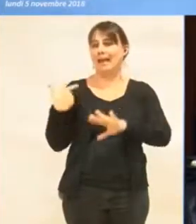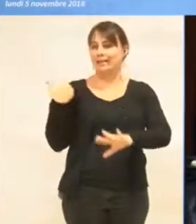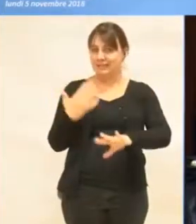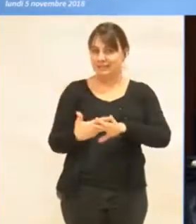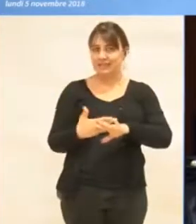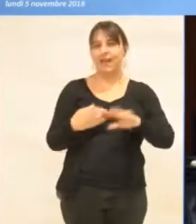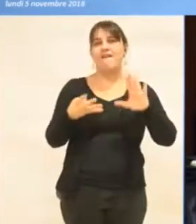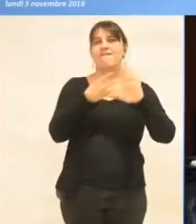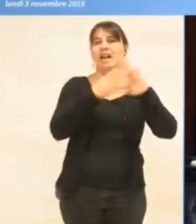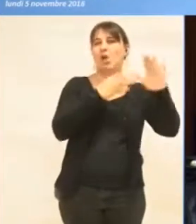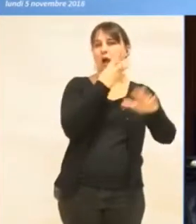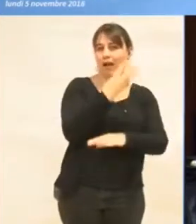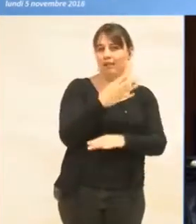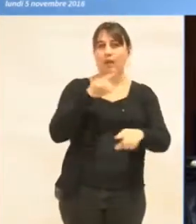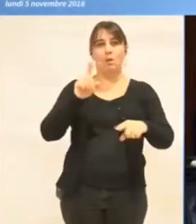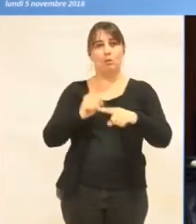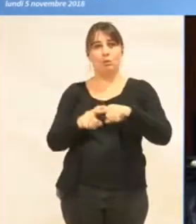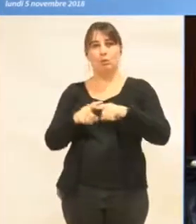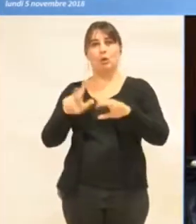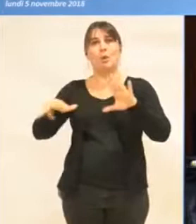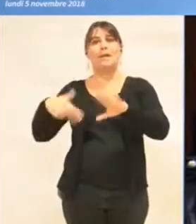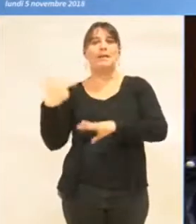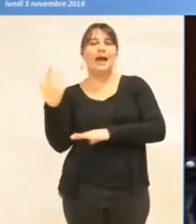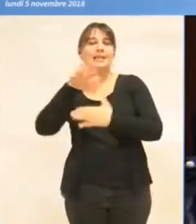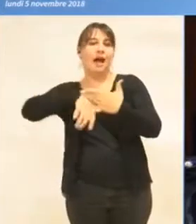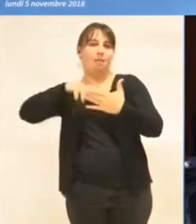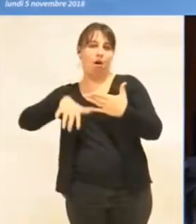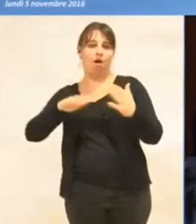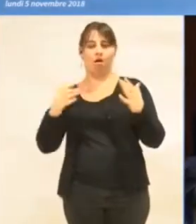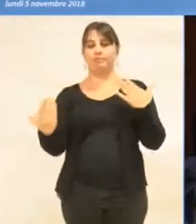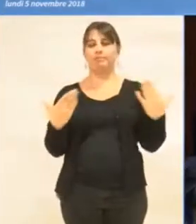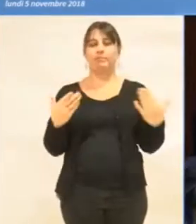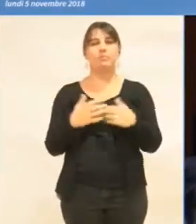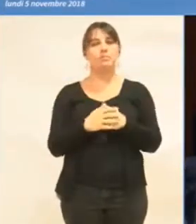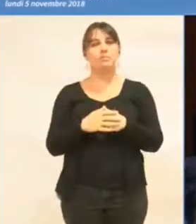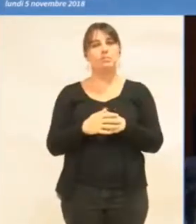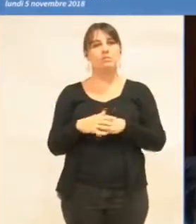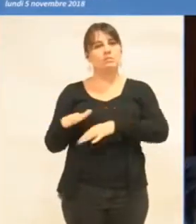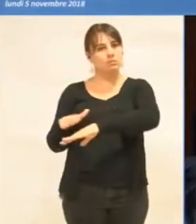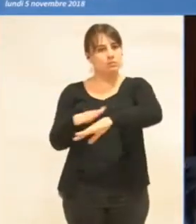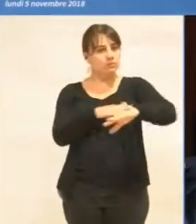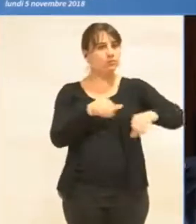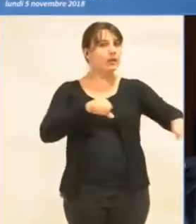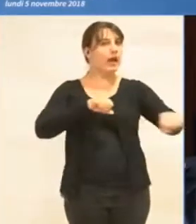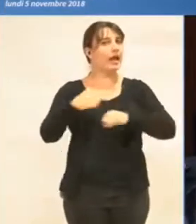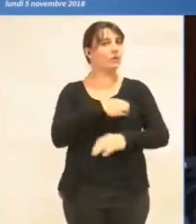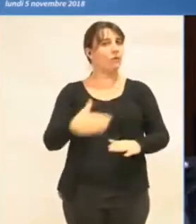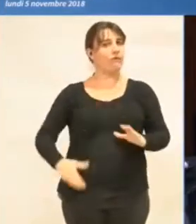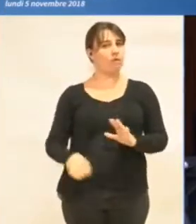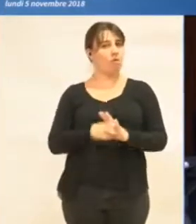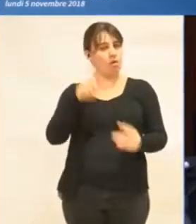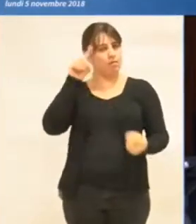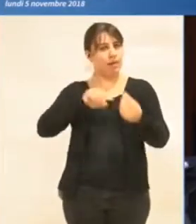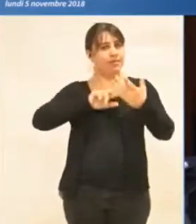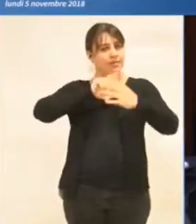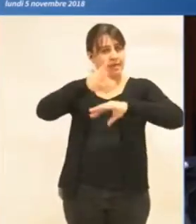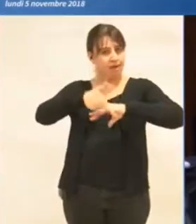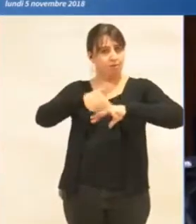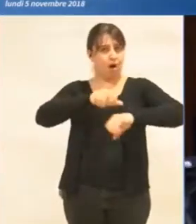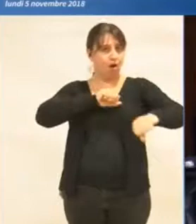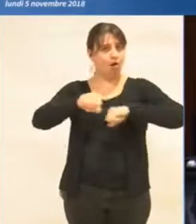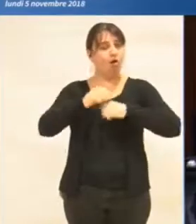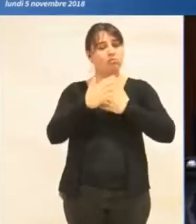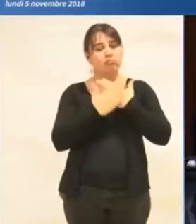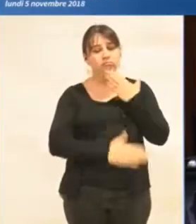durable de 2013. Il n'est pas inutile de rappeler que l'action de la ville de Grenoble en matière de développement durable avait